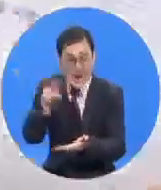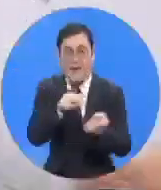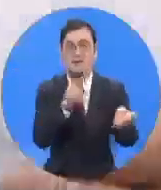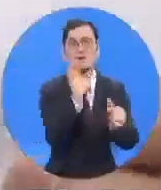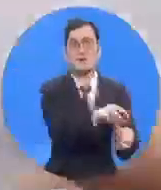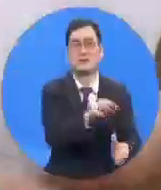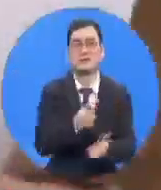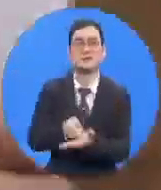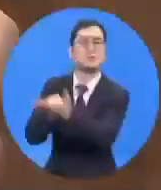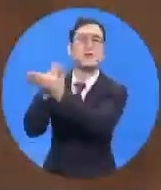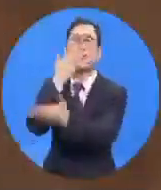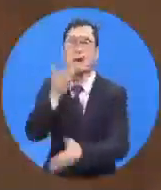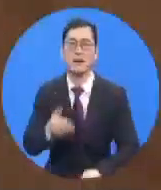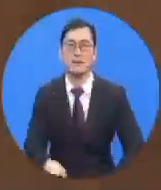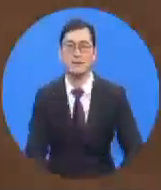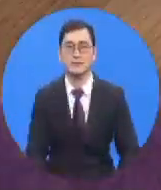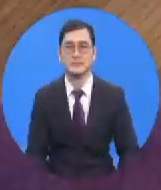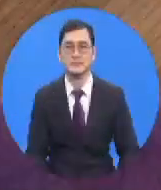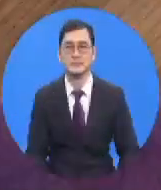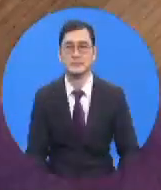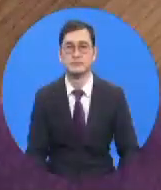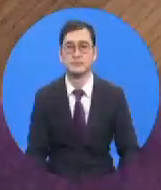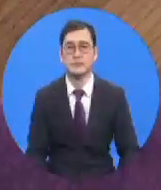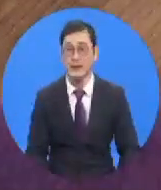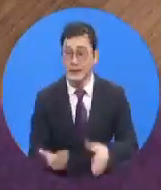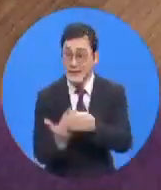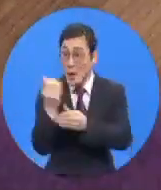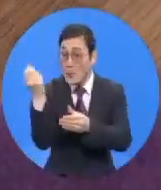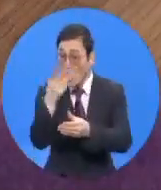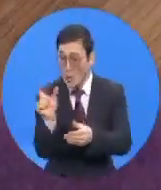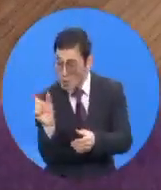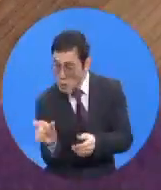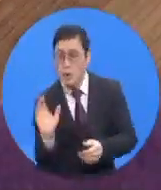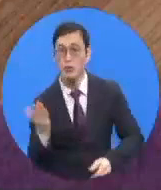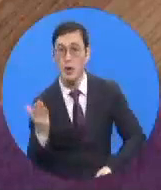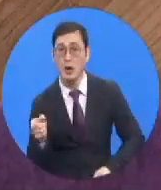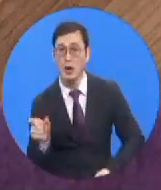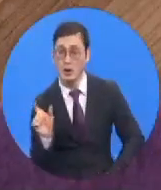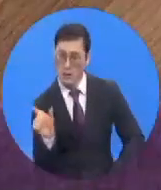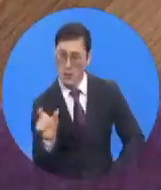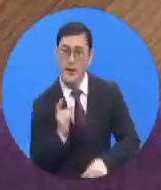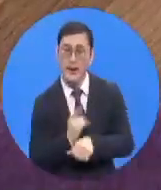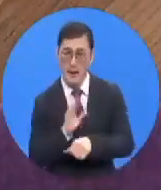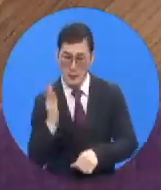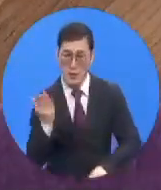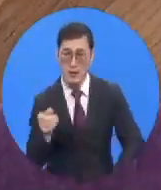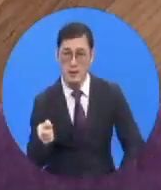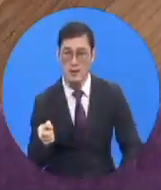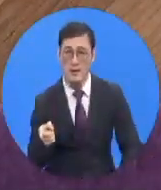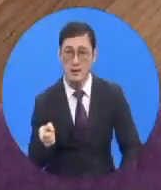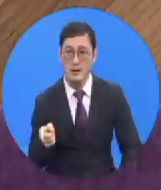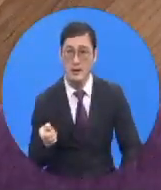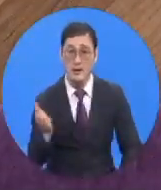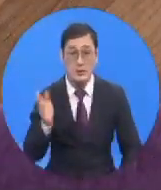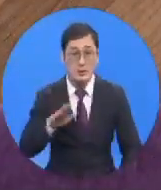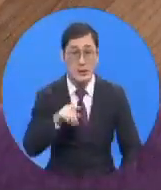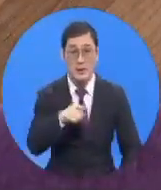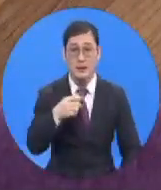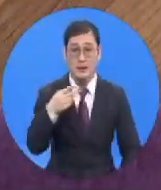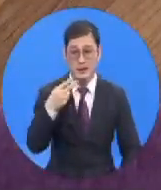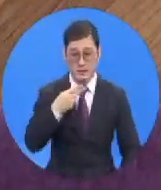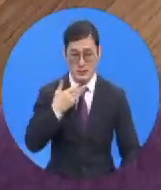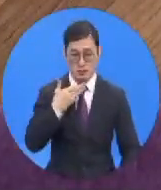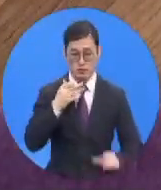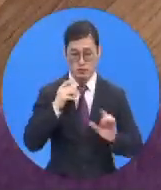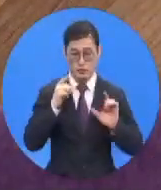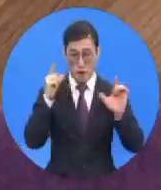예. 여기 사건 번호란이 있단 말이죠. 그런데 어제도 말씀드렸듯이 이 사건 번호가 2019년도에 일어나는 일인데